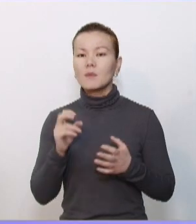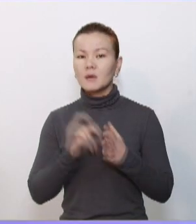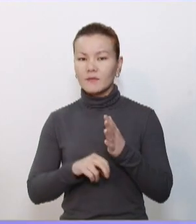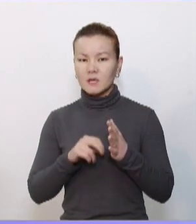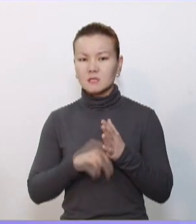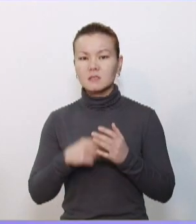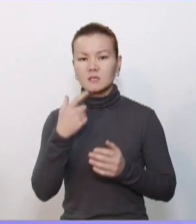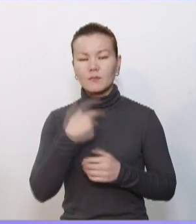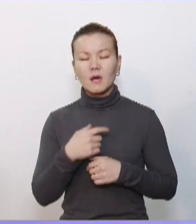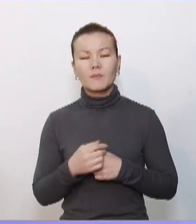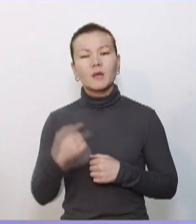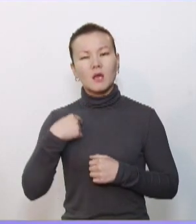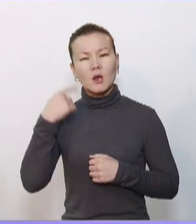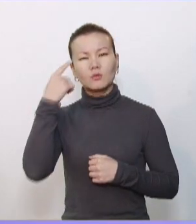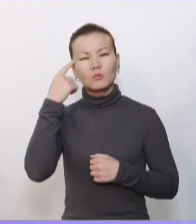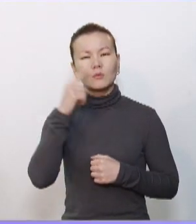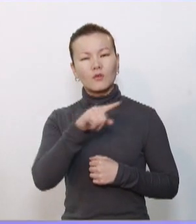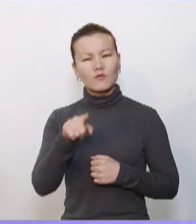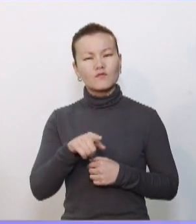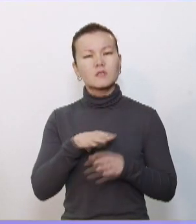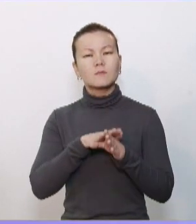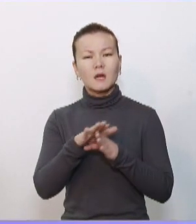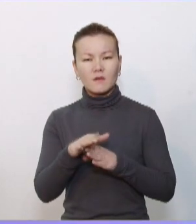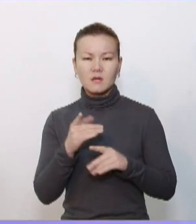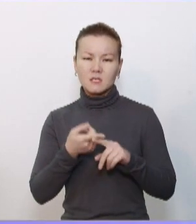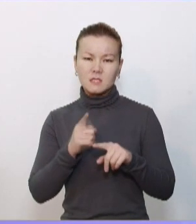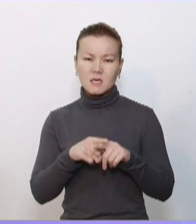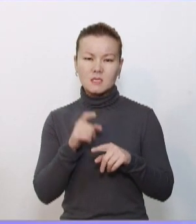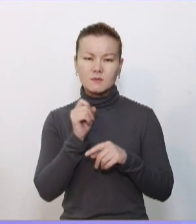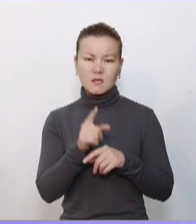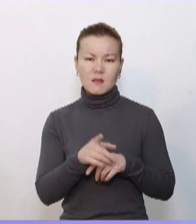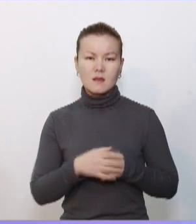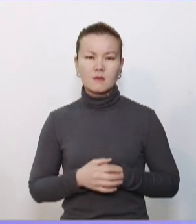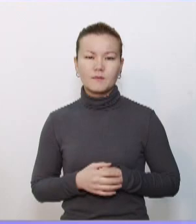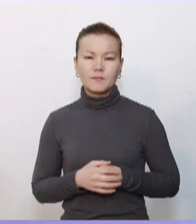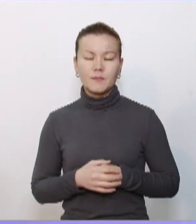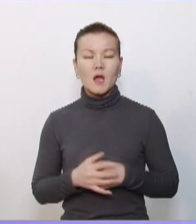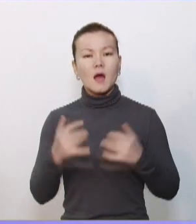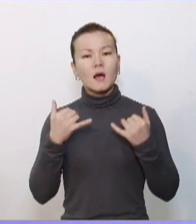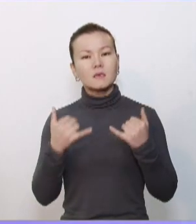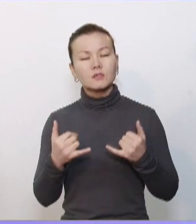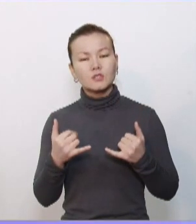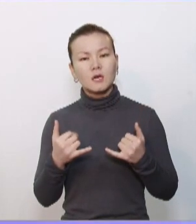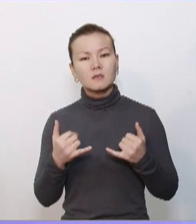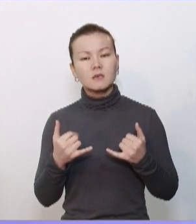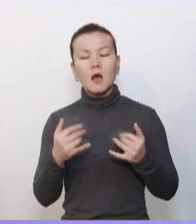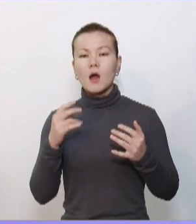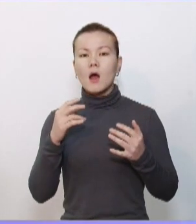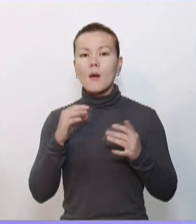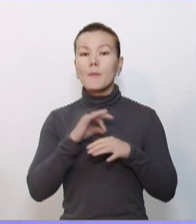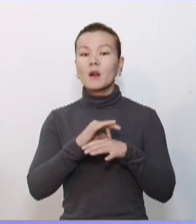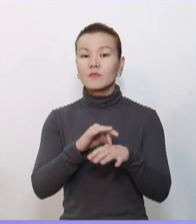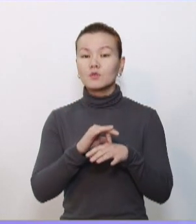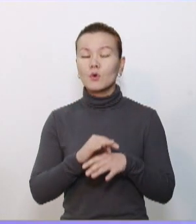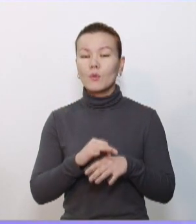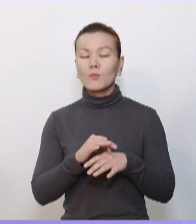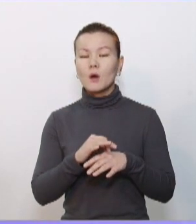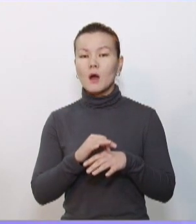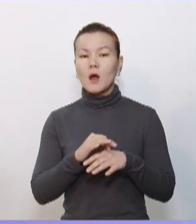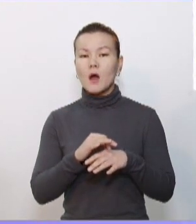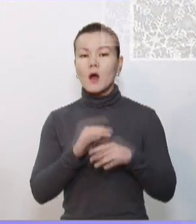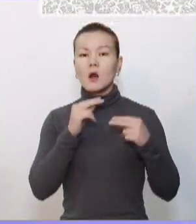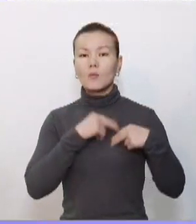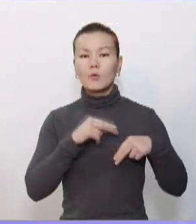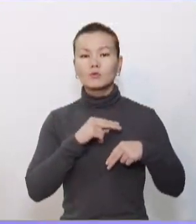Проверьте себя. Я думаю, вы справились с этим заданием. А сейчас проведем работу по